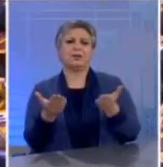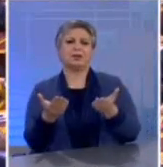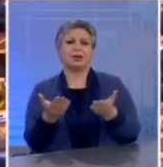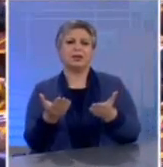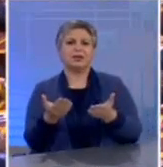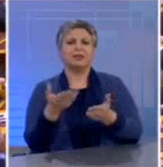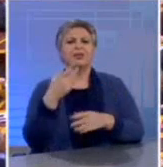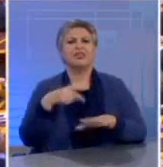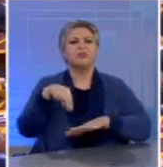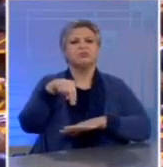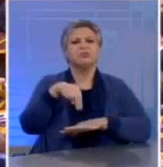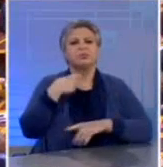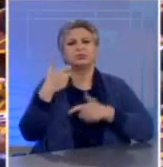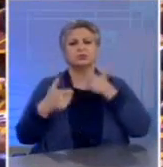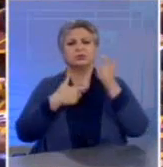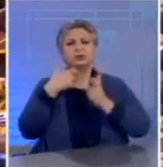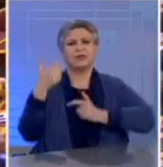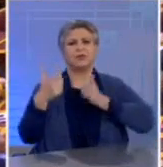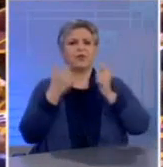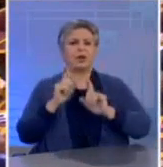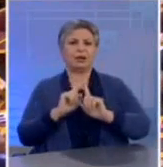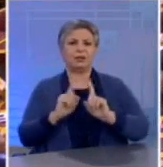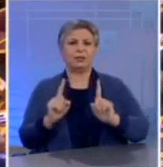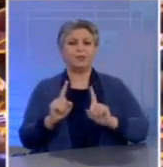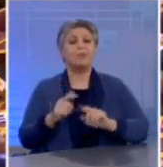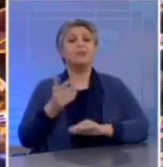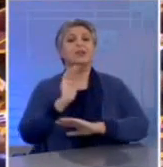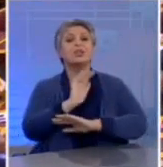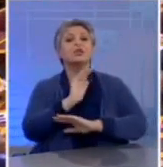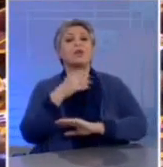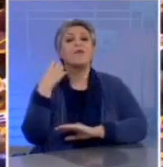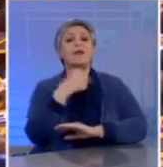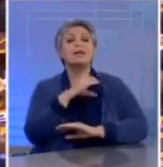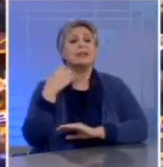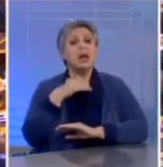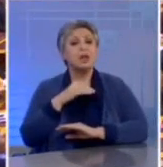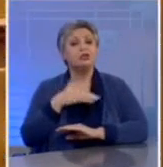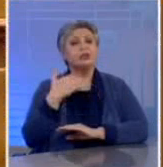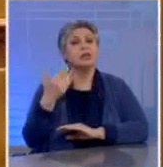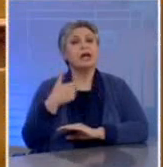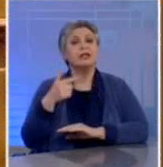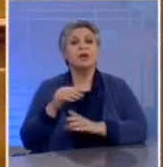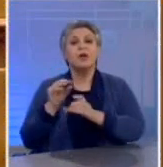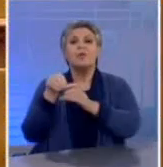κάτω. Ρωτήστε τον κύριο Βενιζέλο αν έχει συγγενείς με το γέστη Μαρφή.